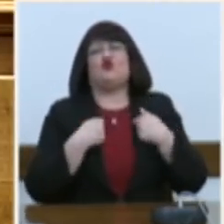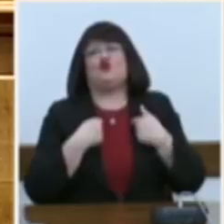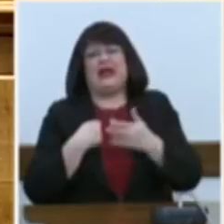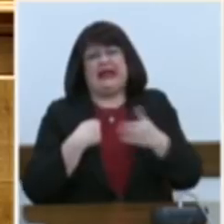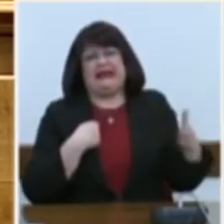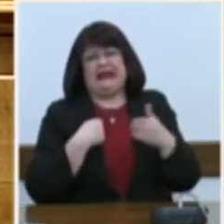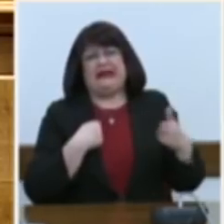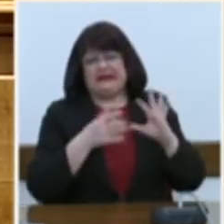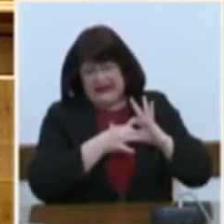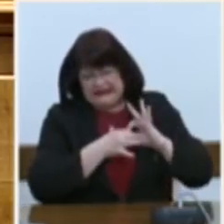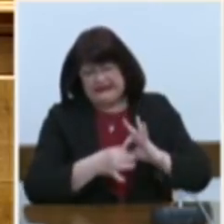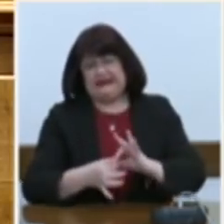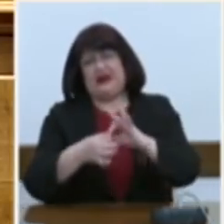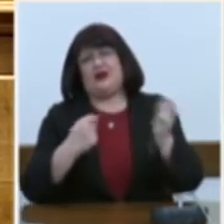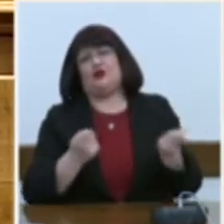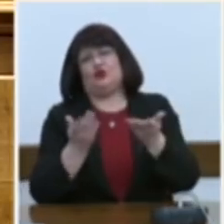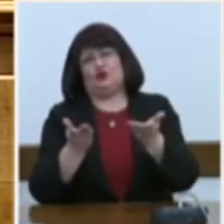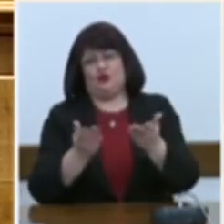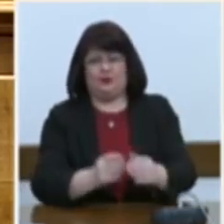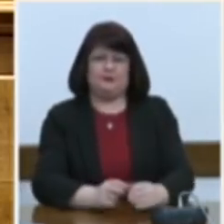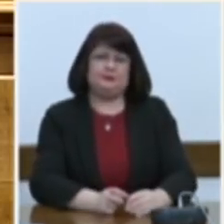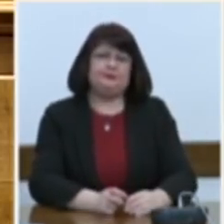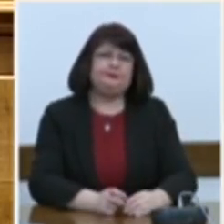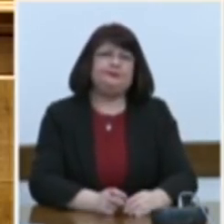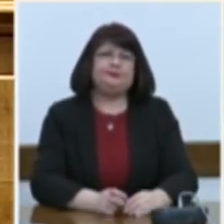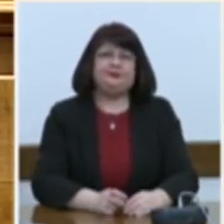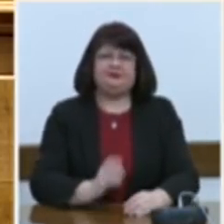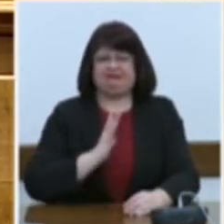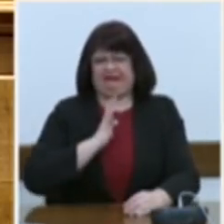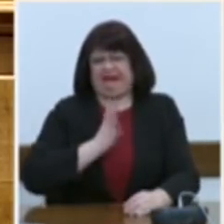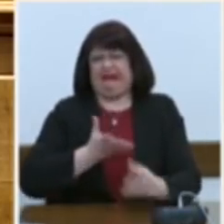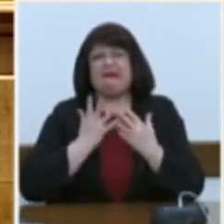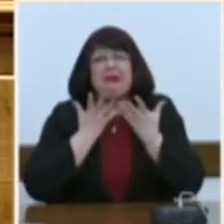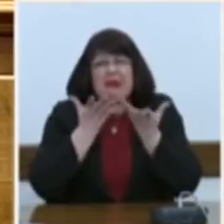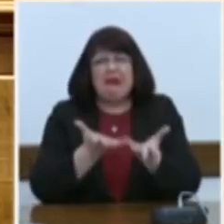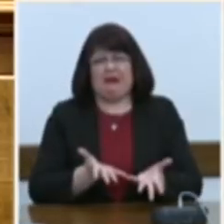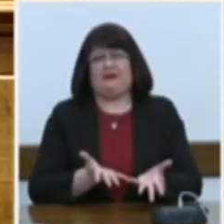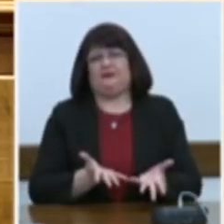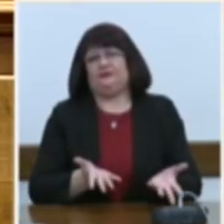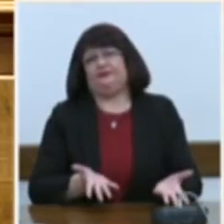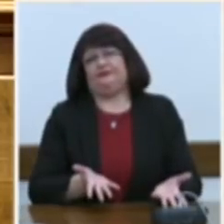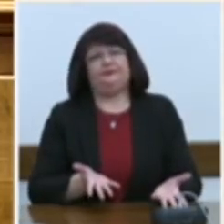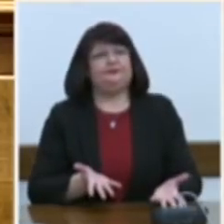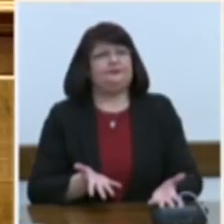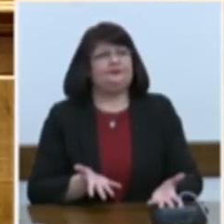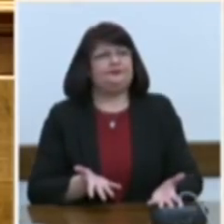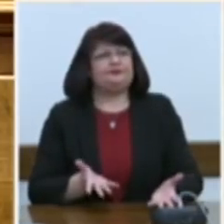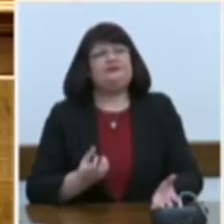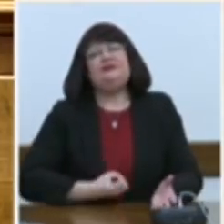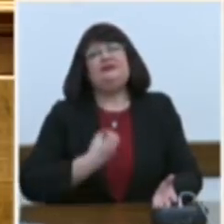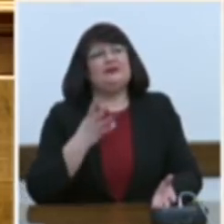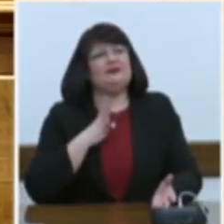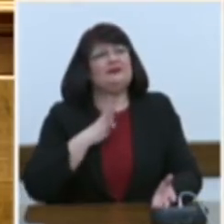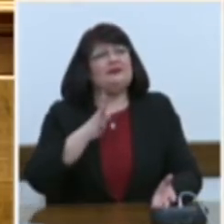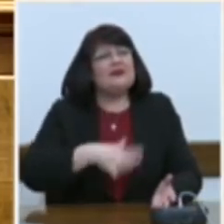στο στόχαστρο. Η αηδία και η αποστροφή που αισθάνεται αρκετός κόσμος